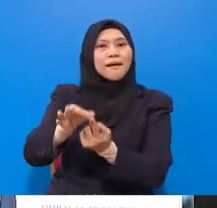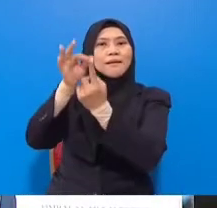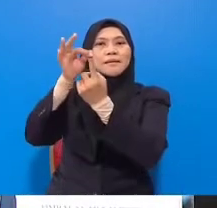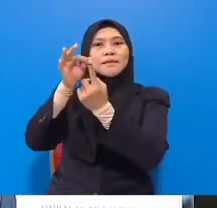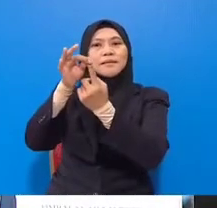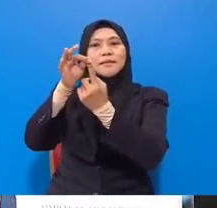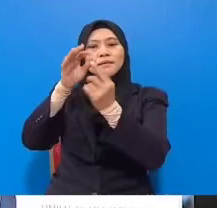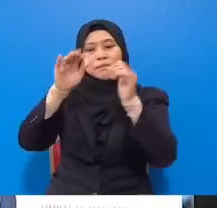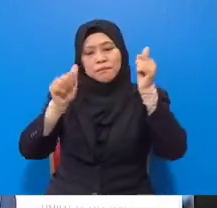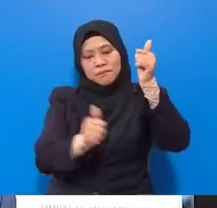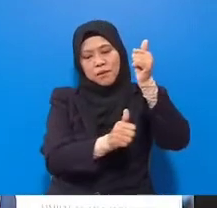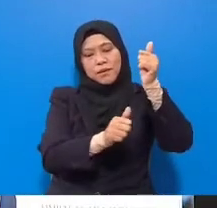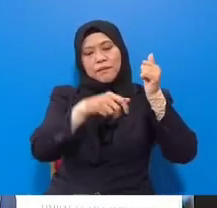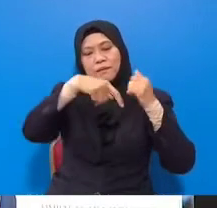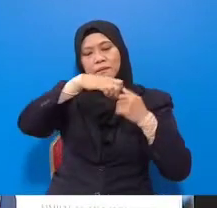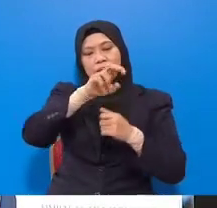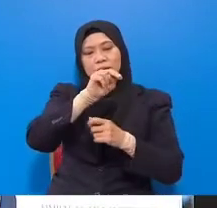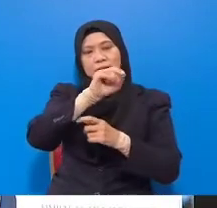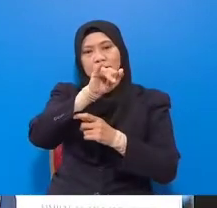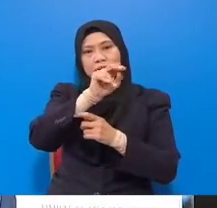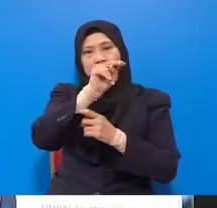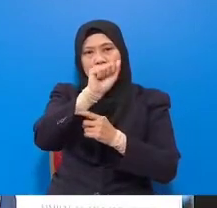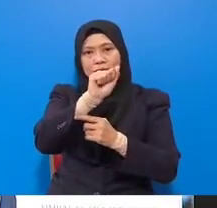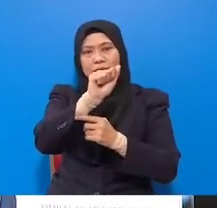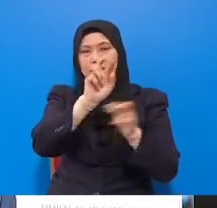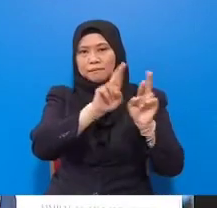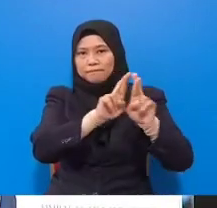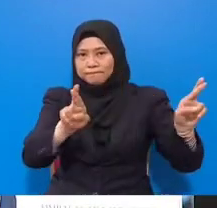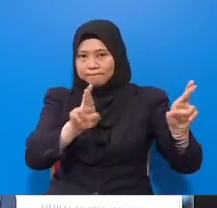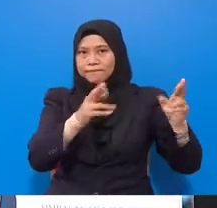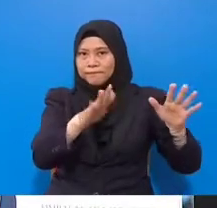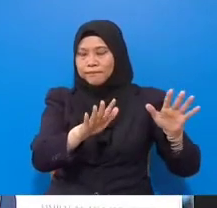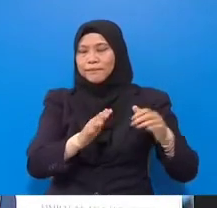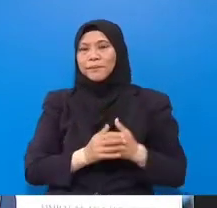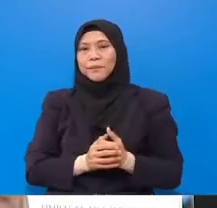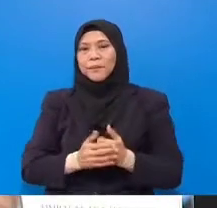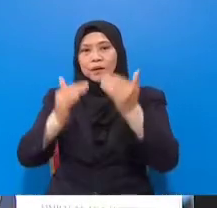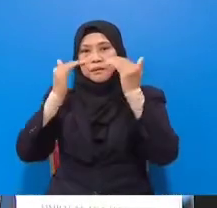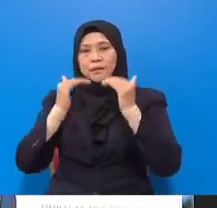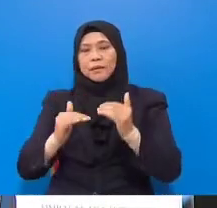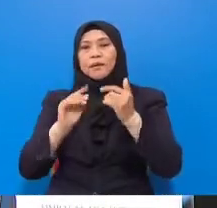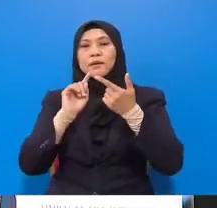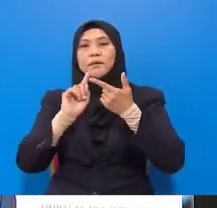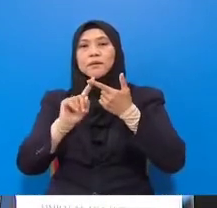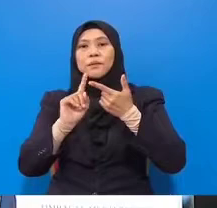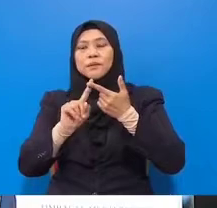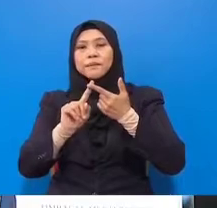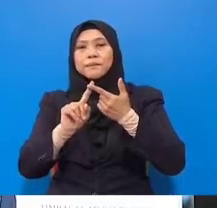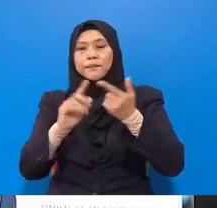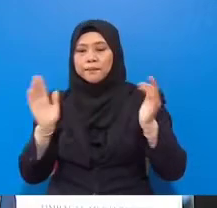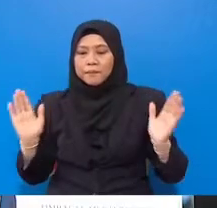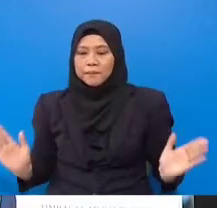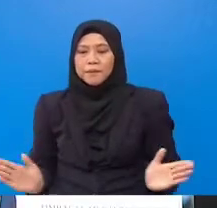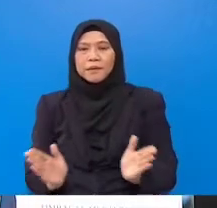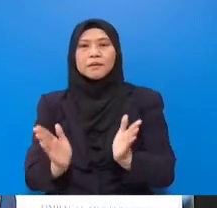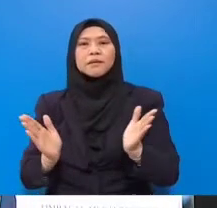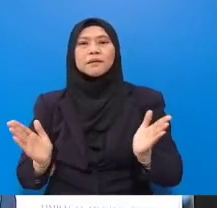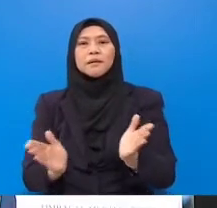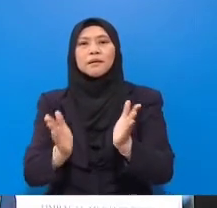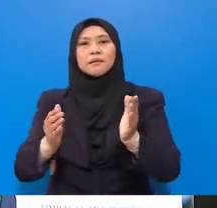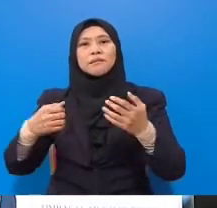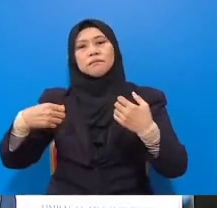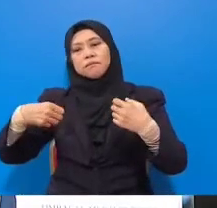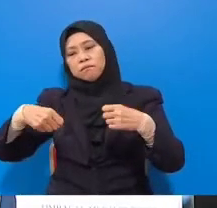di bawah bencana telah disediakan keduanya menggalakkan penggunaan otomasi